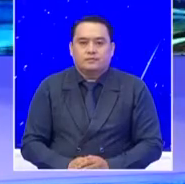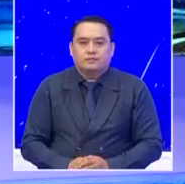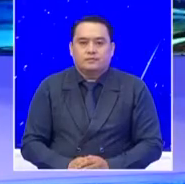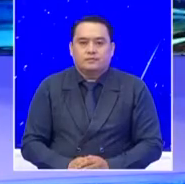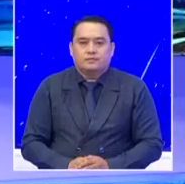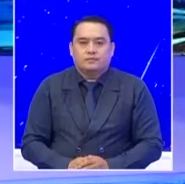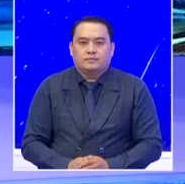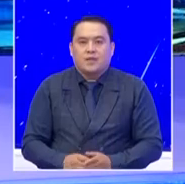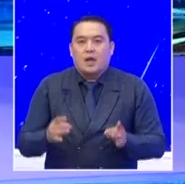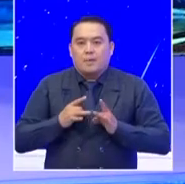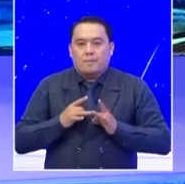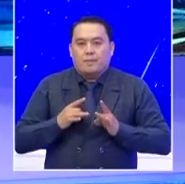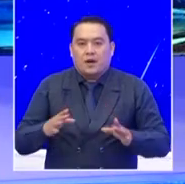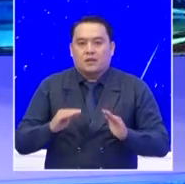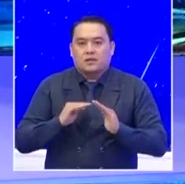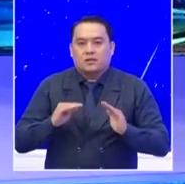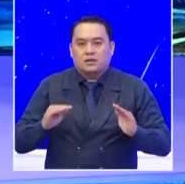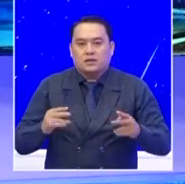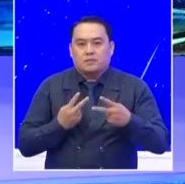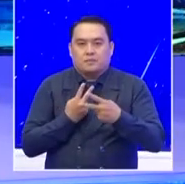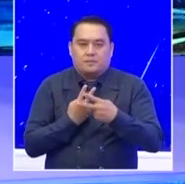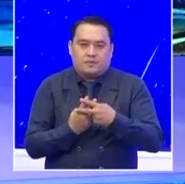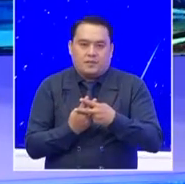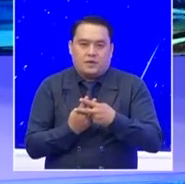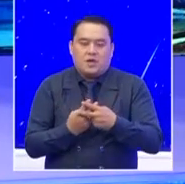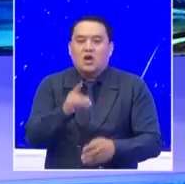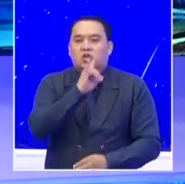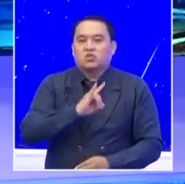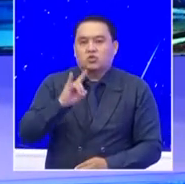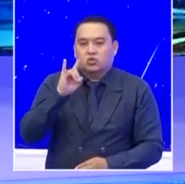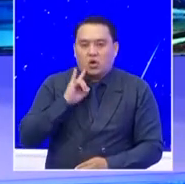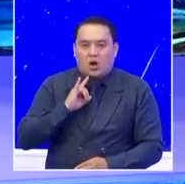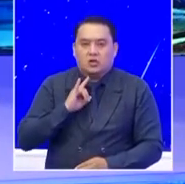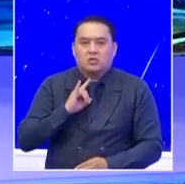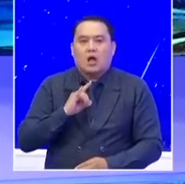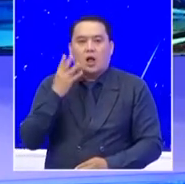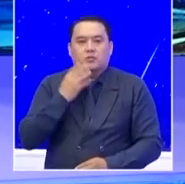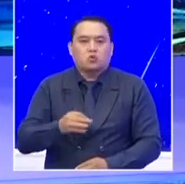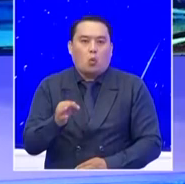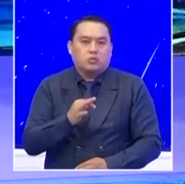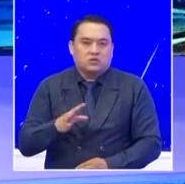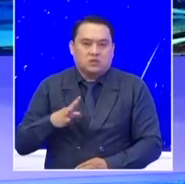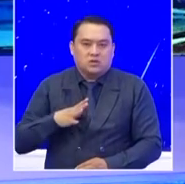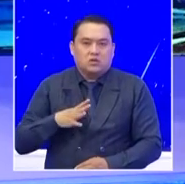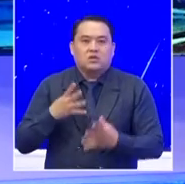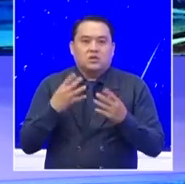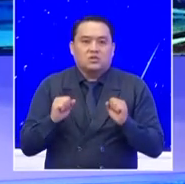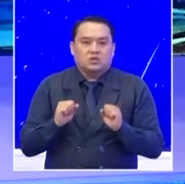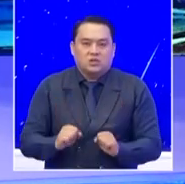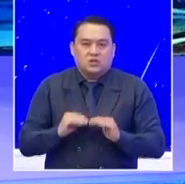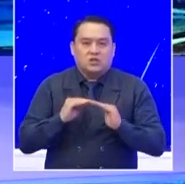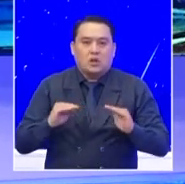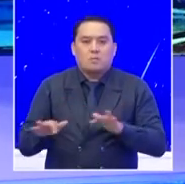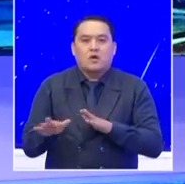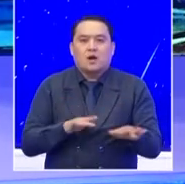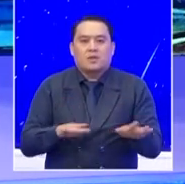Продолжаем выпуск. Праздник детства за закрытыми дверями. В женской колонии департамента УИС по Алматинской области отметили День защиты